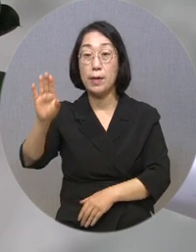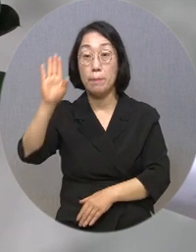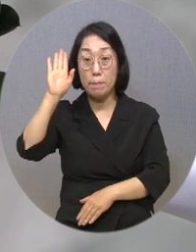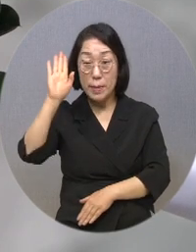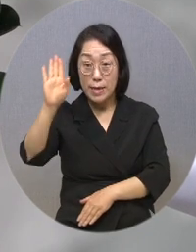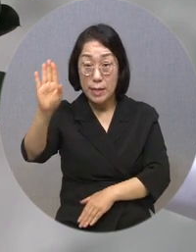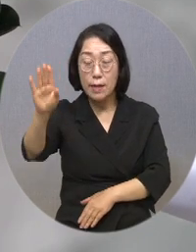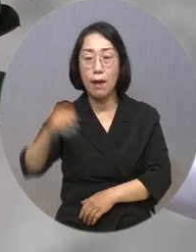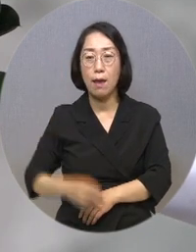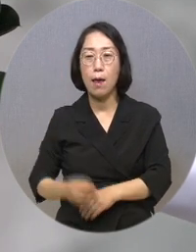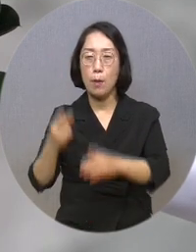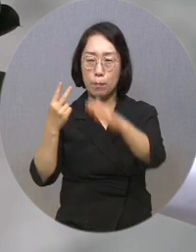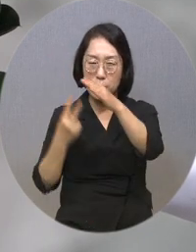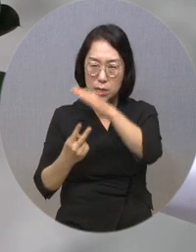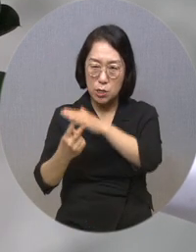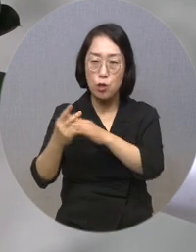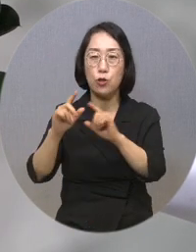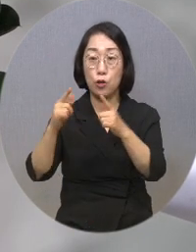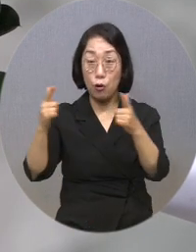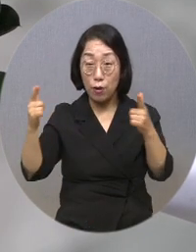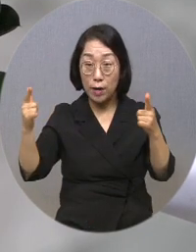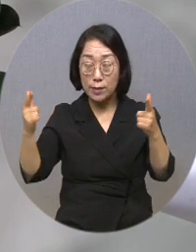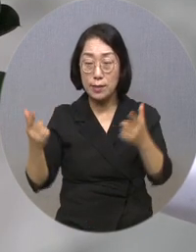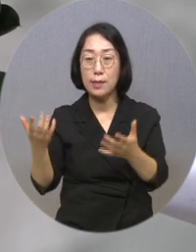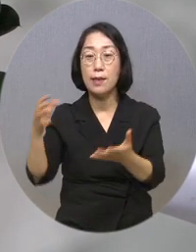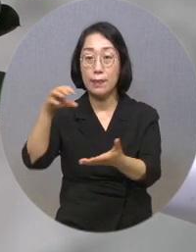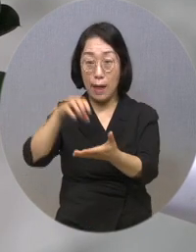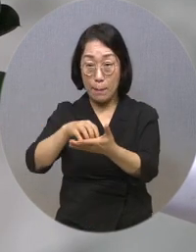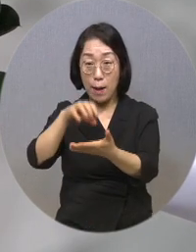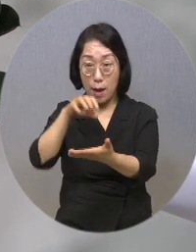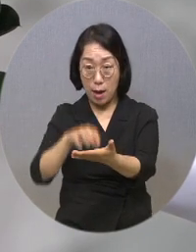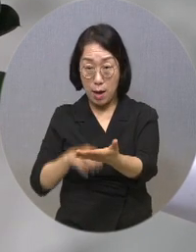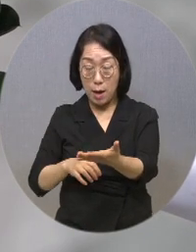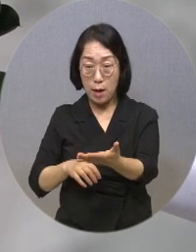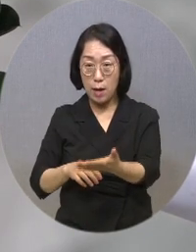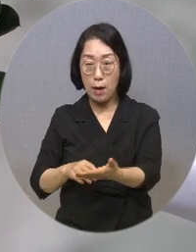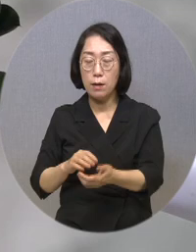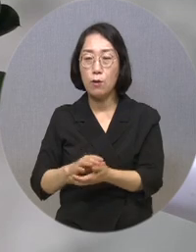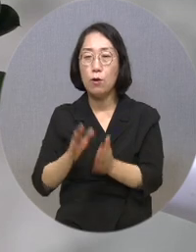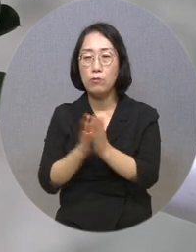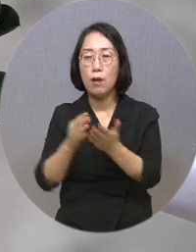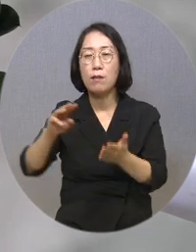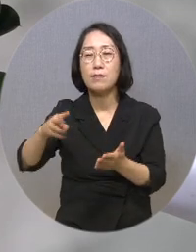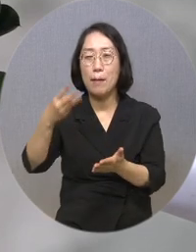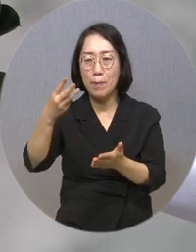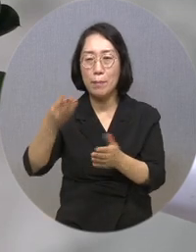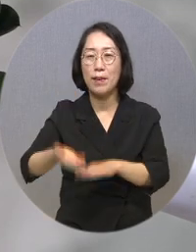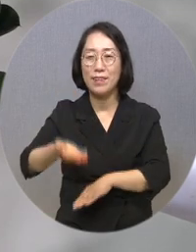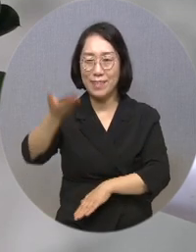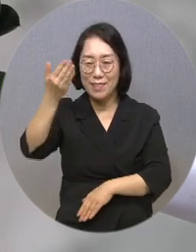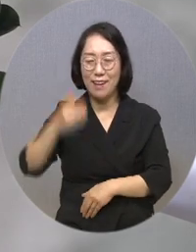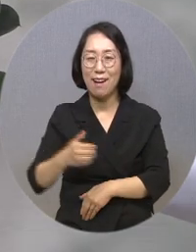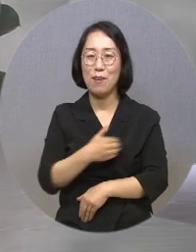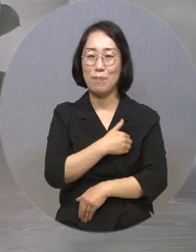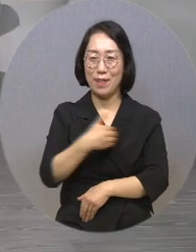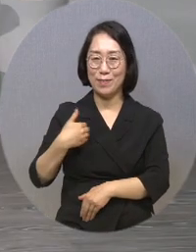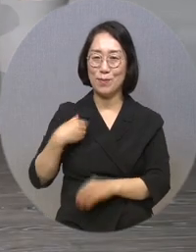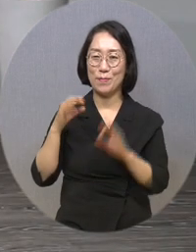내용으로 담았으면 한 300페이지가 넘는 분량이다 보니까 상당히 저도 흐뭇하고 그렇습니다.